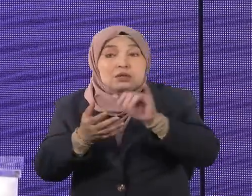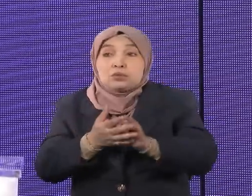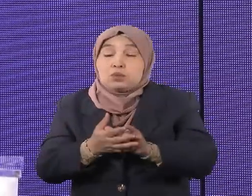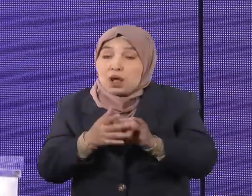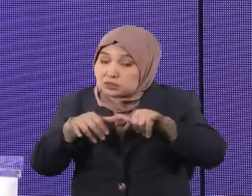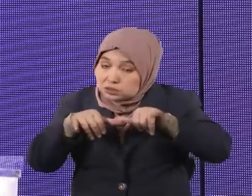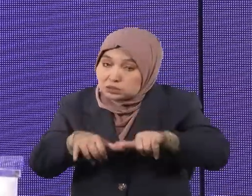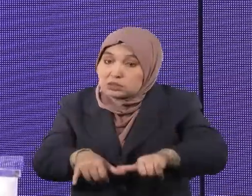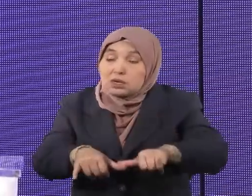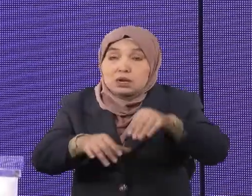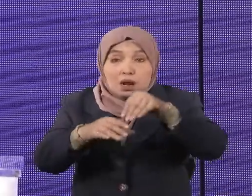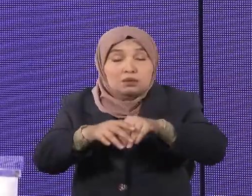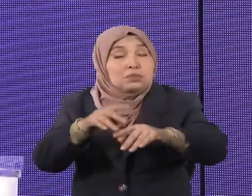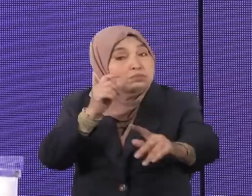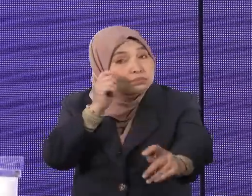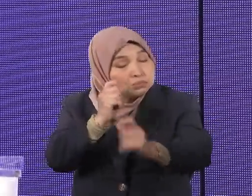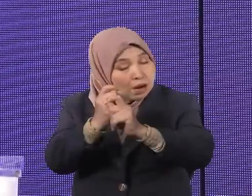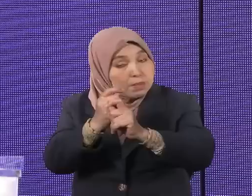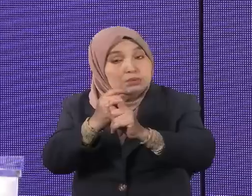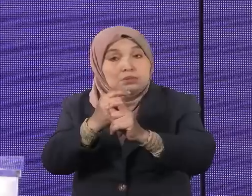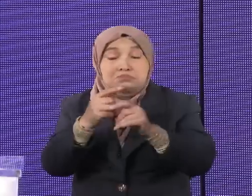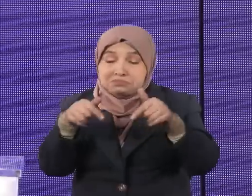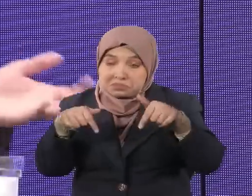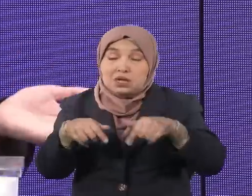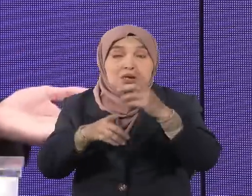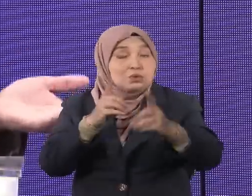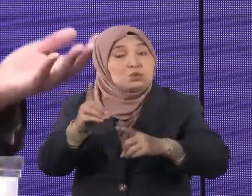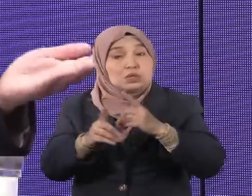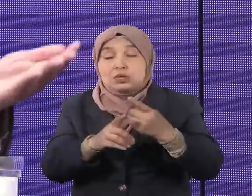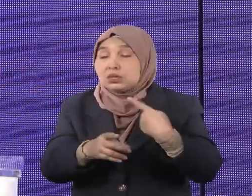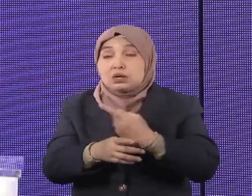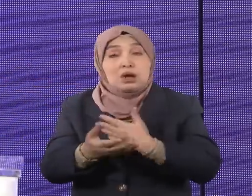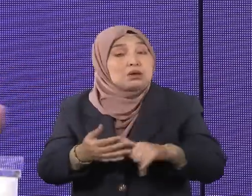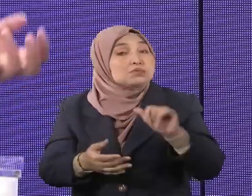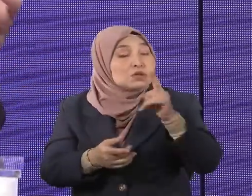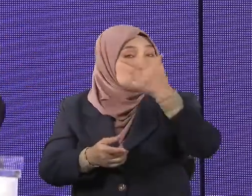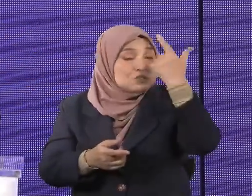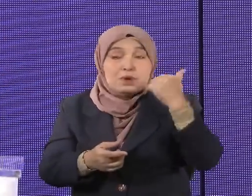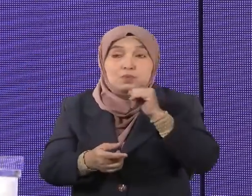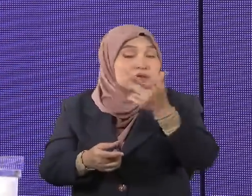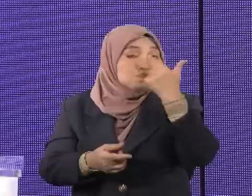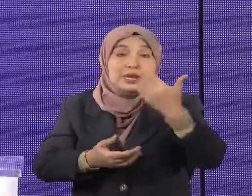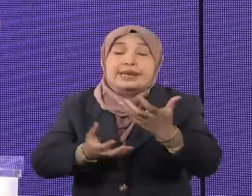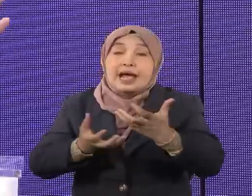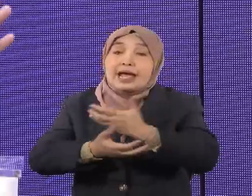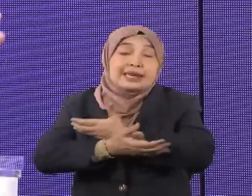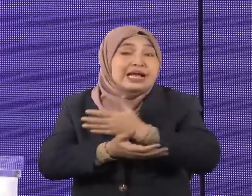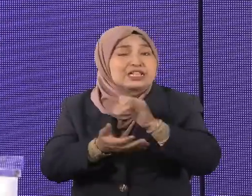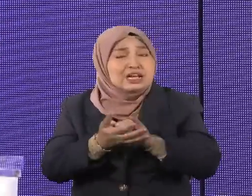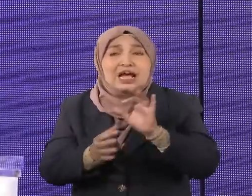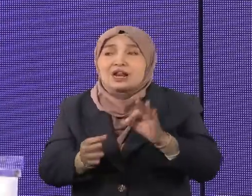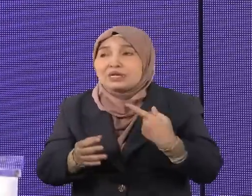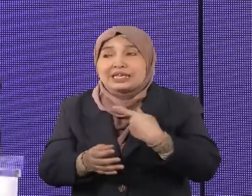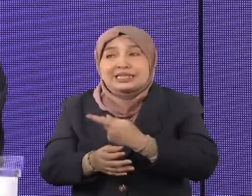dalamnya. Kerana yang ditawarkan di atas dunia ini wal banin, kita nak anak ni ustaznya. Yeah. Salah satu sebabnya bukan pasal nak anak tu saja. Ya, anak ni kalau